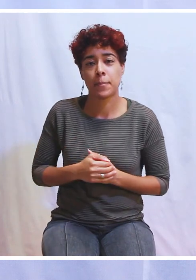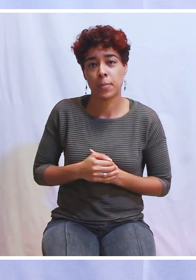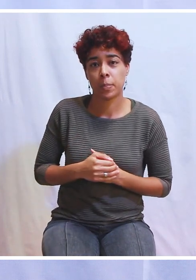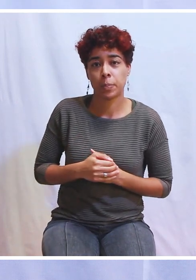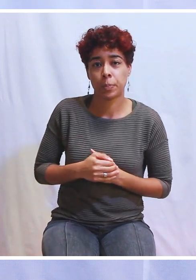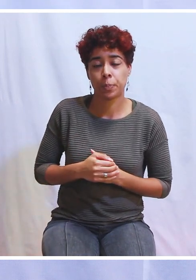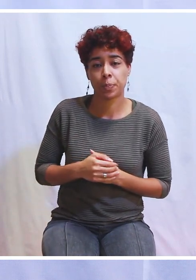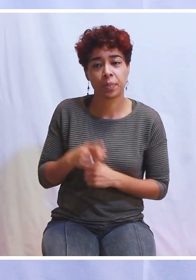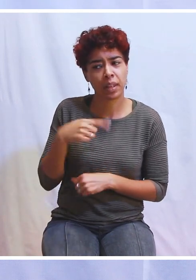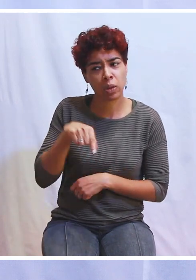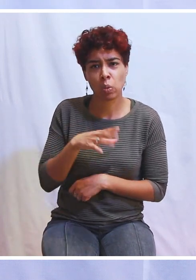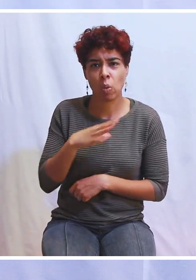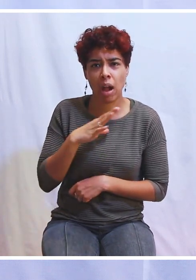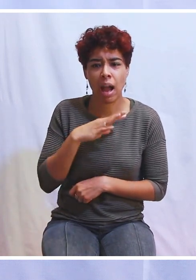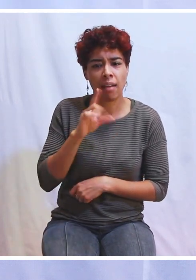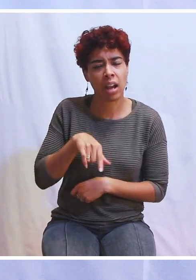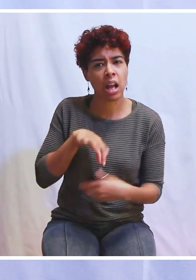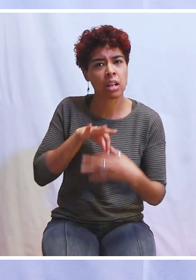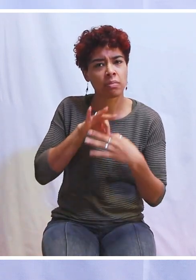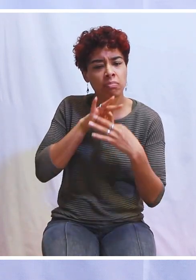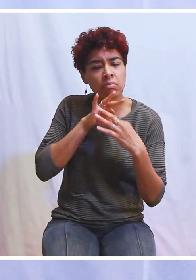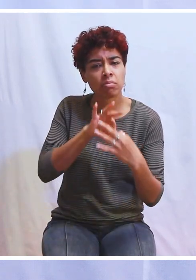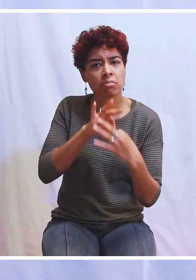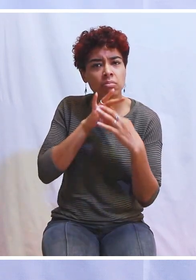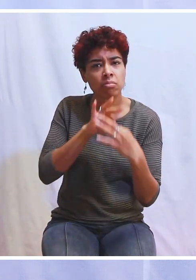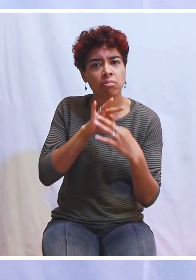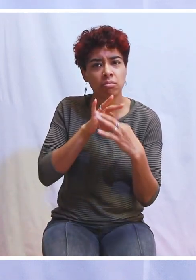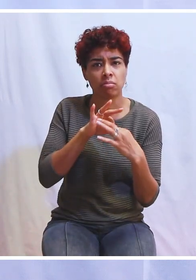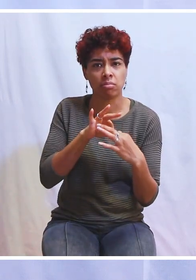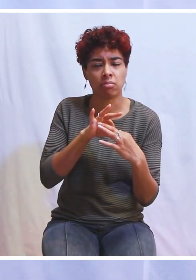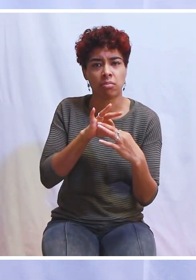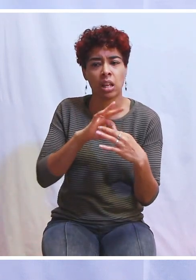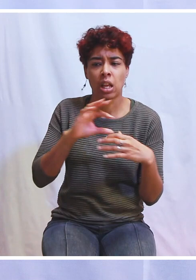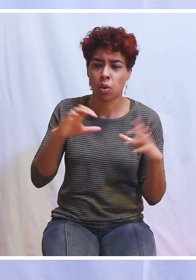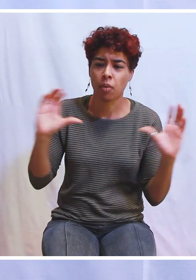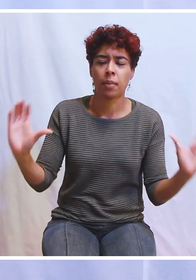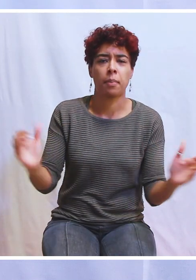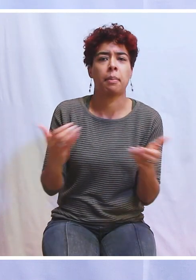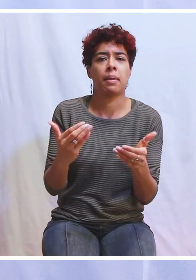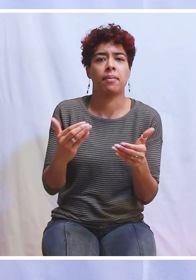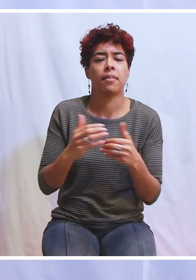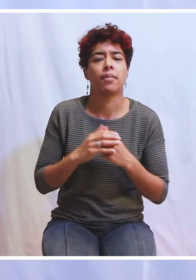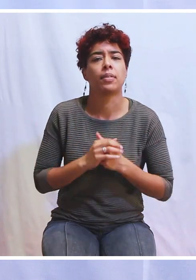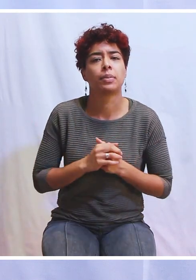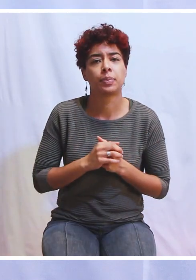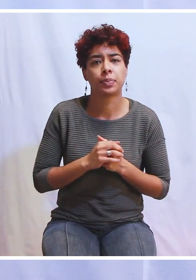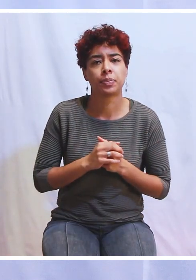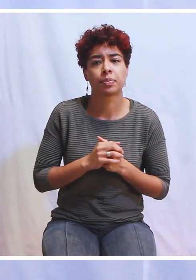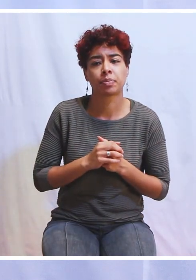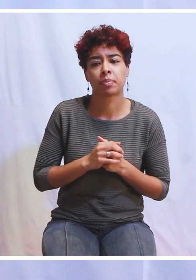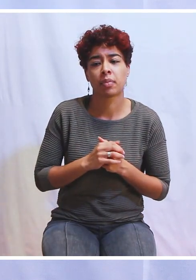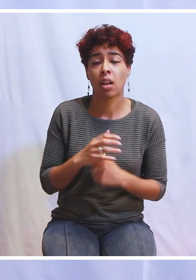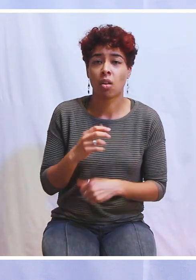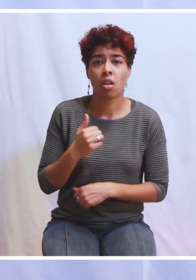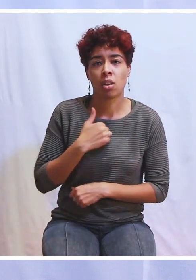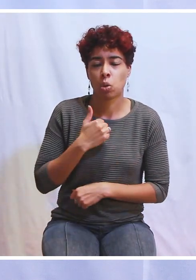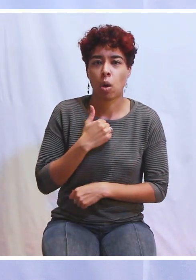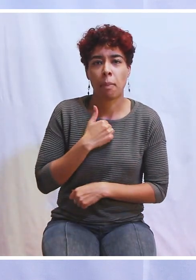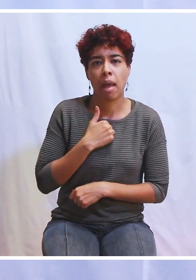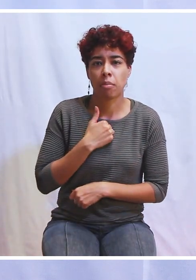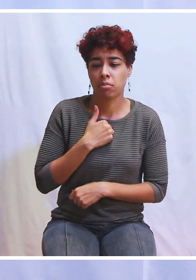Et qu'on puisse avoir ces liens étroits avec ceux qu'on entoure, qu'on aide, qu'on ne cherche pas notre propre